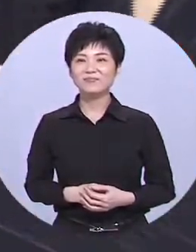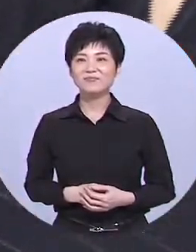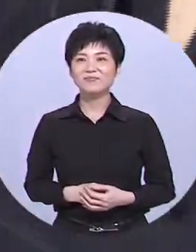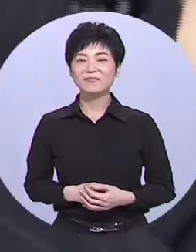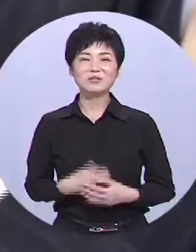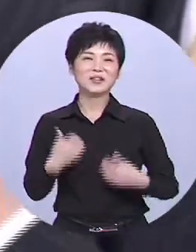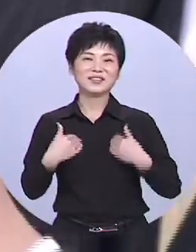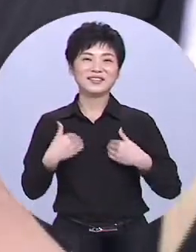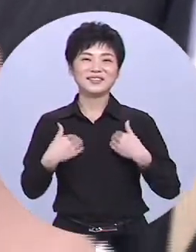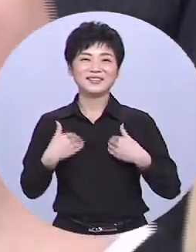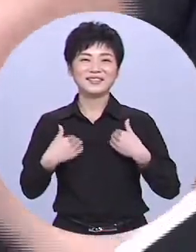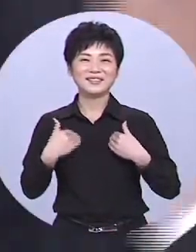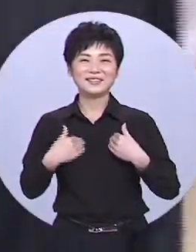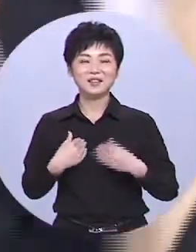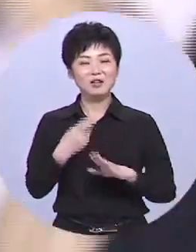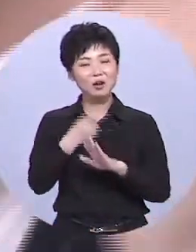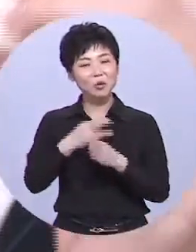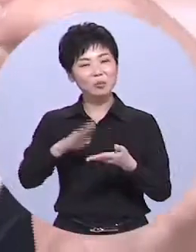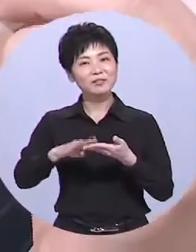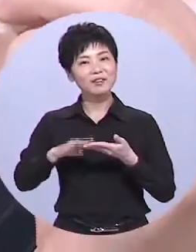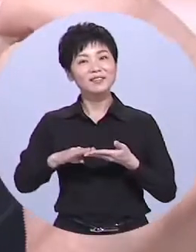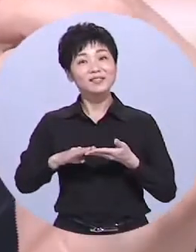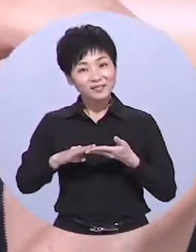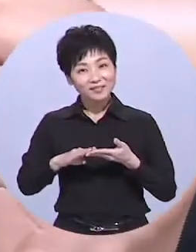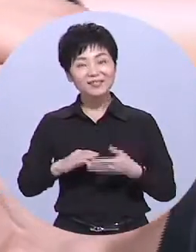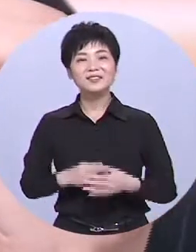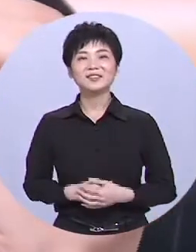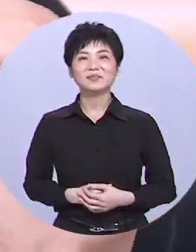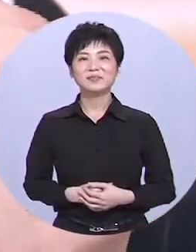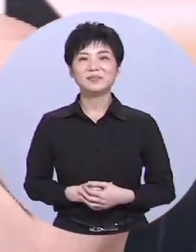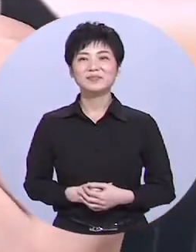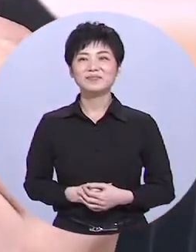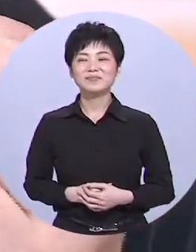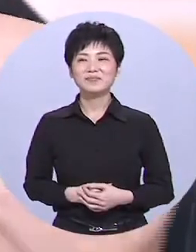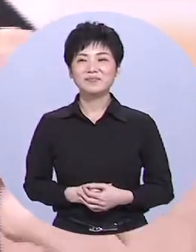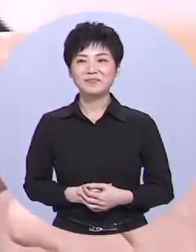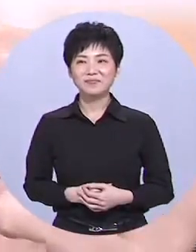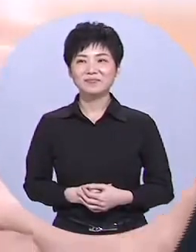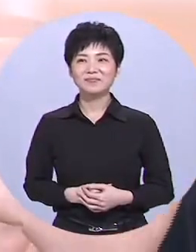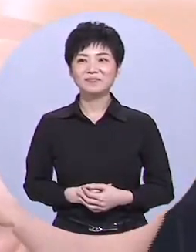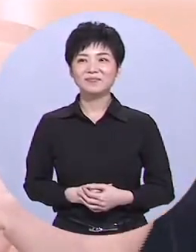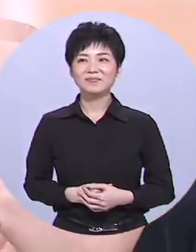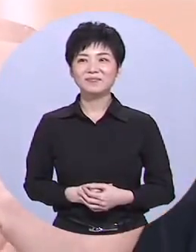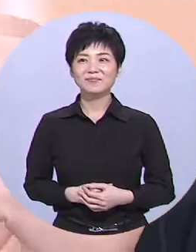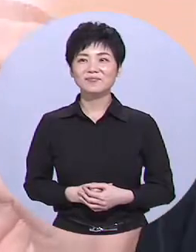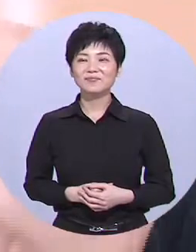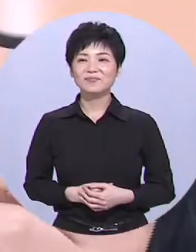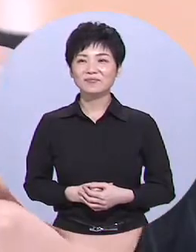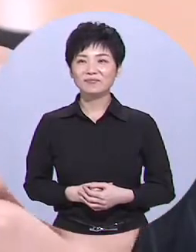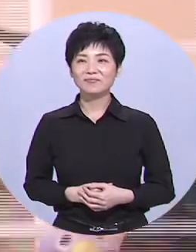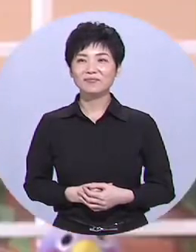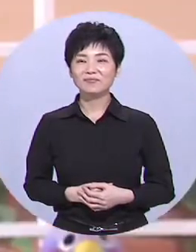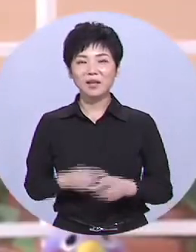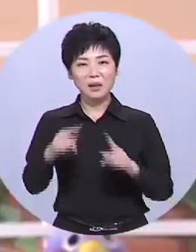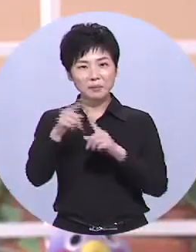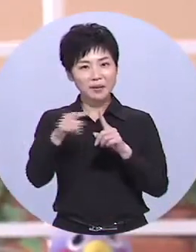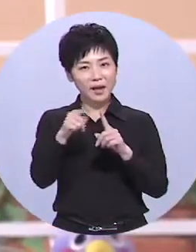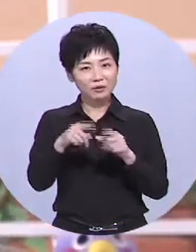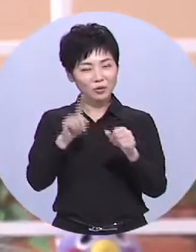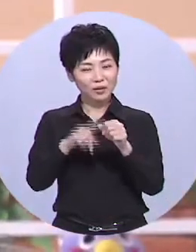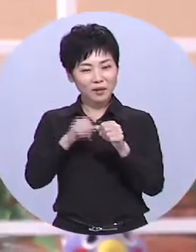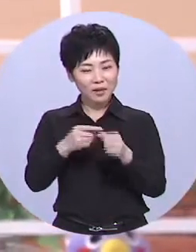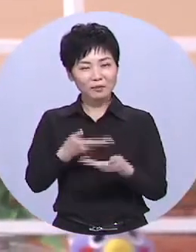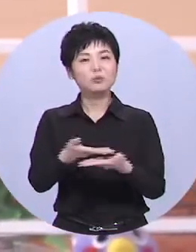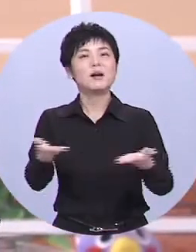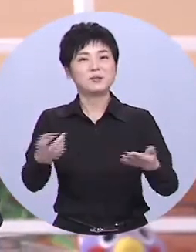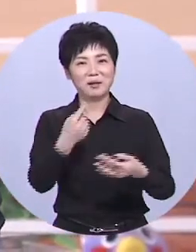んか嬉しいね、はい、落語家にぴったりじゃないこれ。 そうですね、落語があって あの雰囲気、はい、 丈夫な和紙 ぴったりですね。 これ配って番組の宣伝し